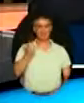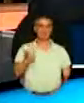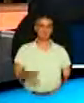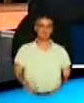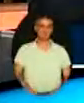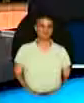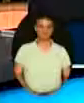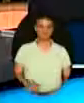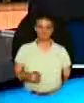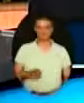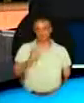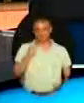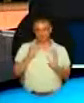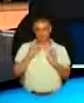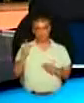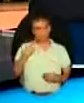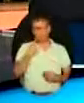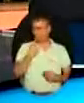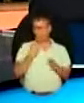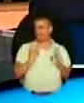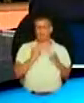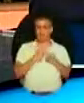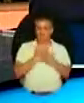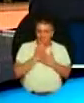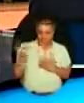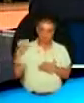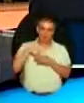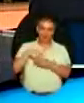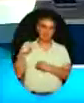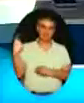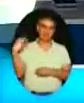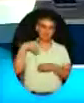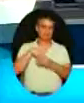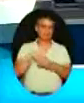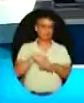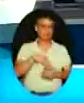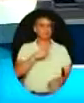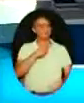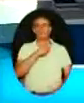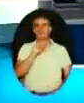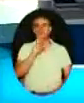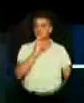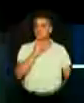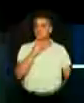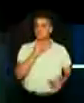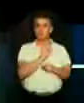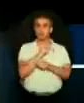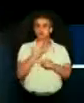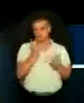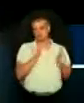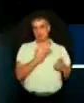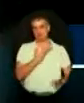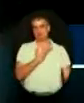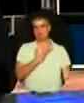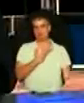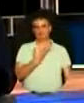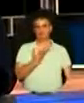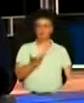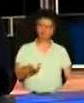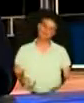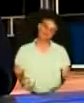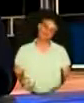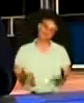המודאג. זאת אומרת, האמת היא, הוא אומר דברי טעם עד השלב שהוא הכניס את עצמו לעניין. איתן כבל, מי אמר שאין אופוזיציה? הנה יש.